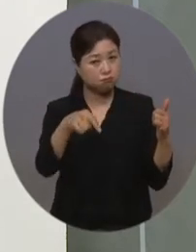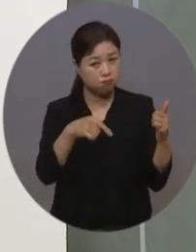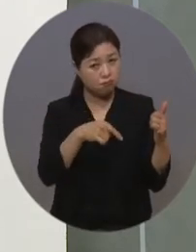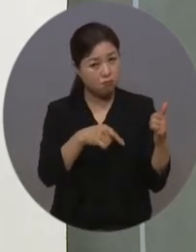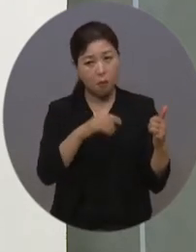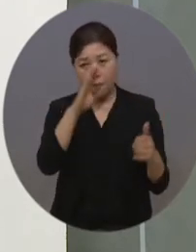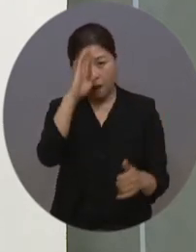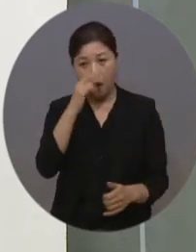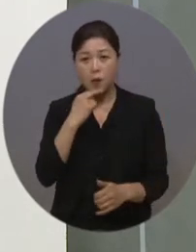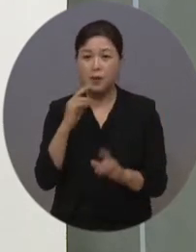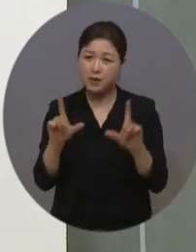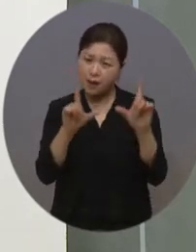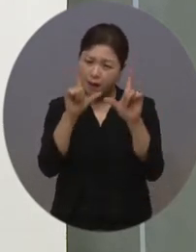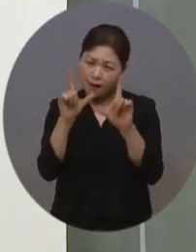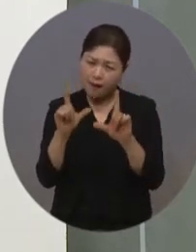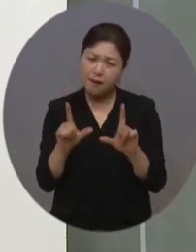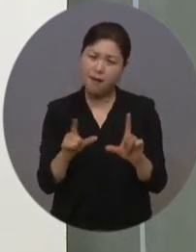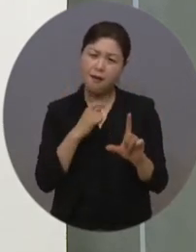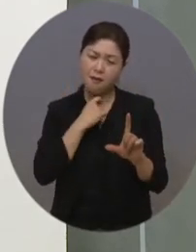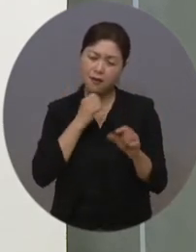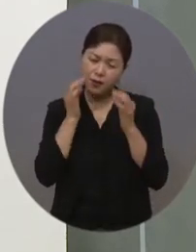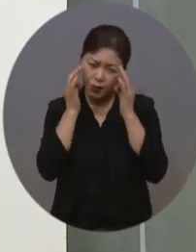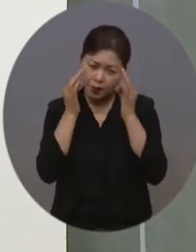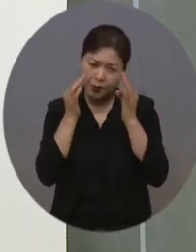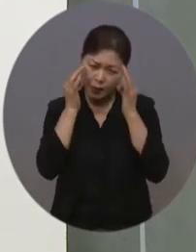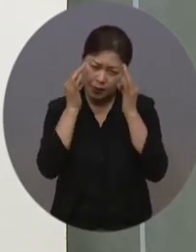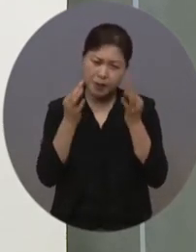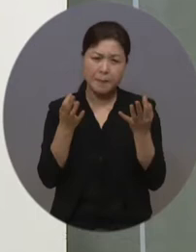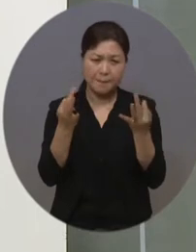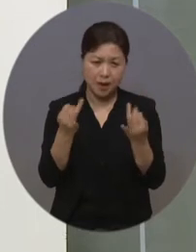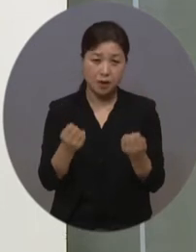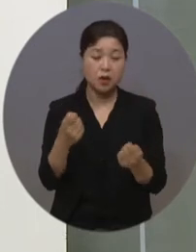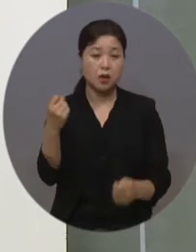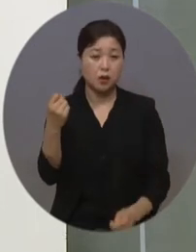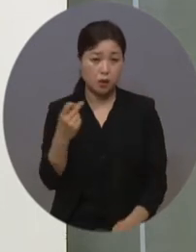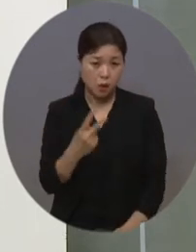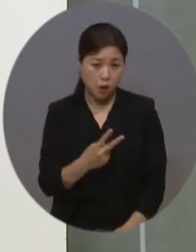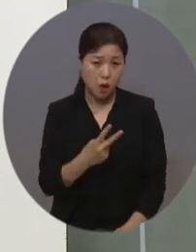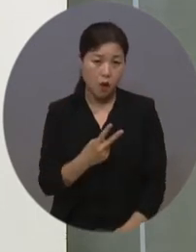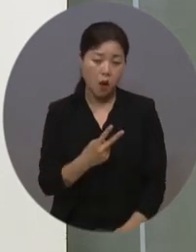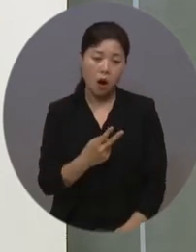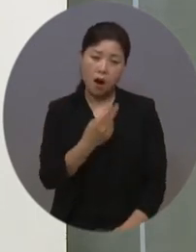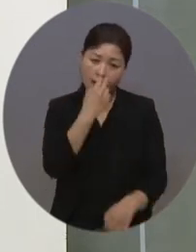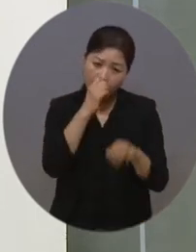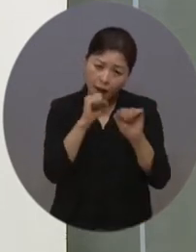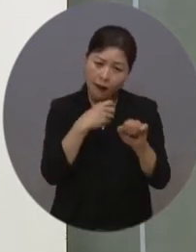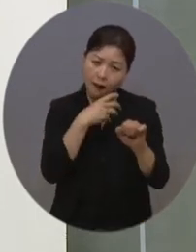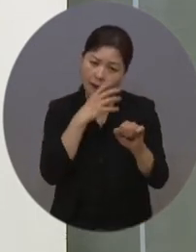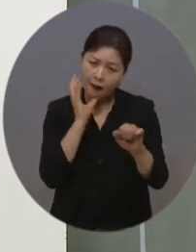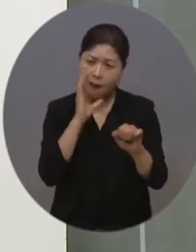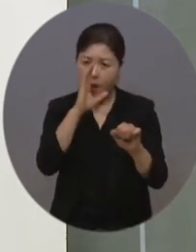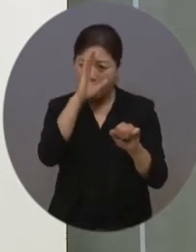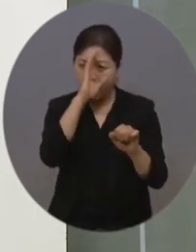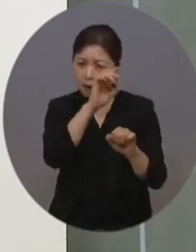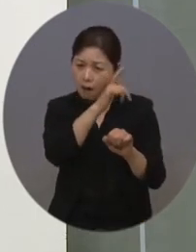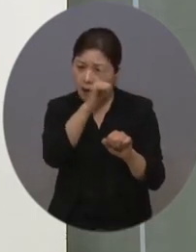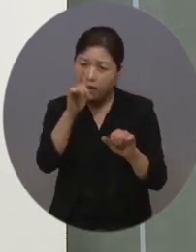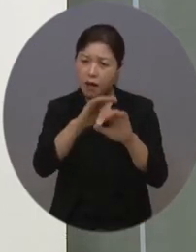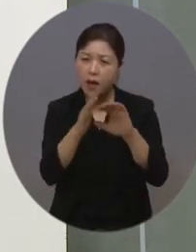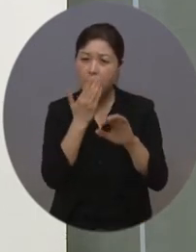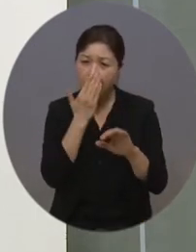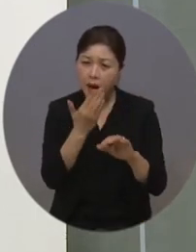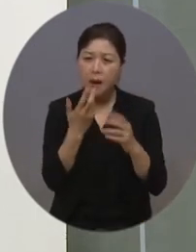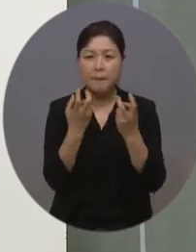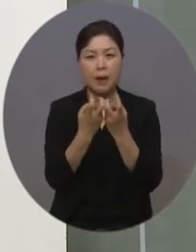무병장수하겠다고 많은 노력을 해왔고 또 생로병사에 이길 수 있는 길이 없을까 많은